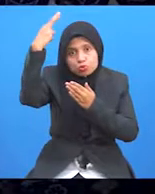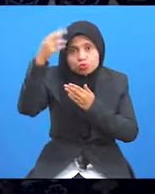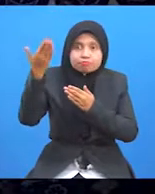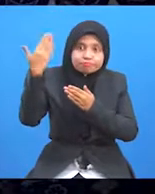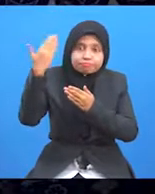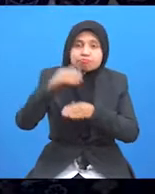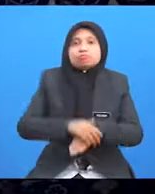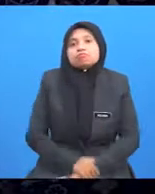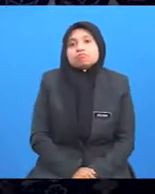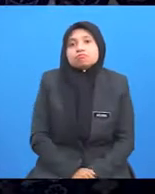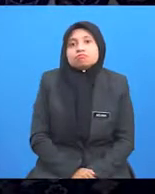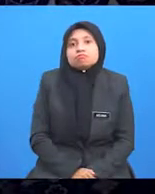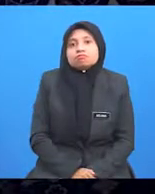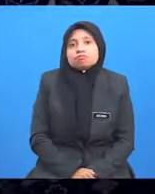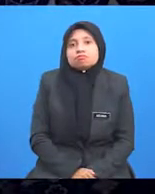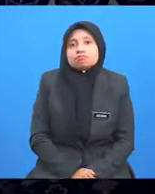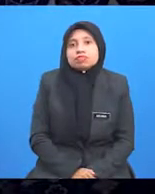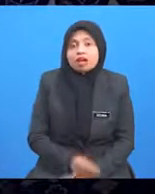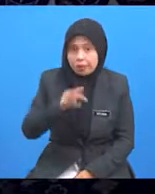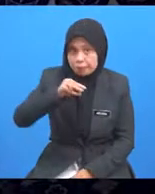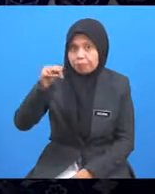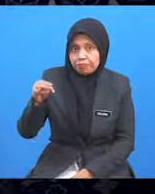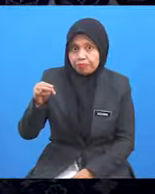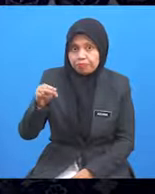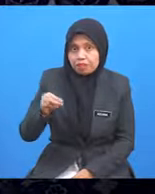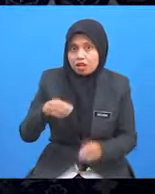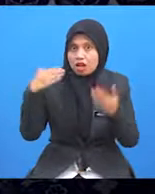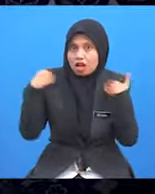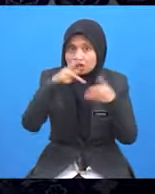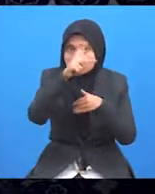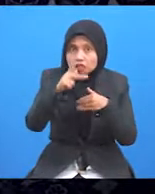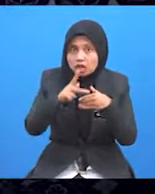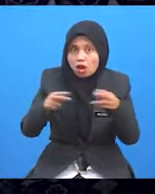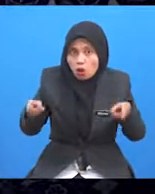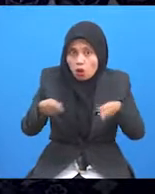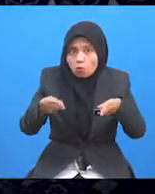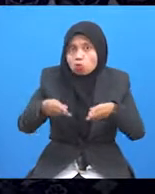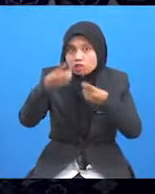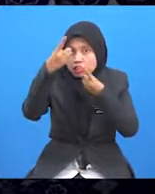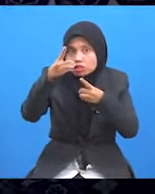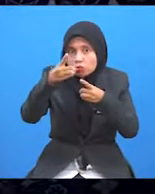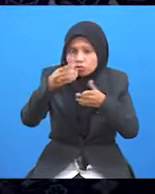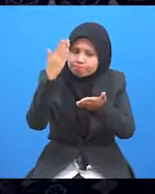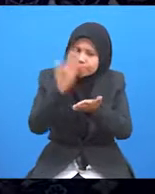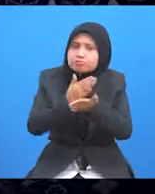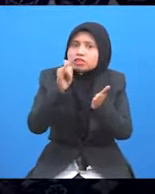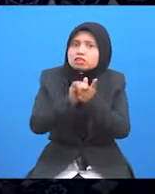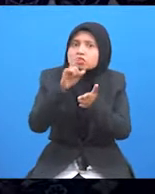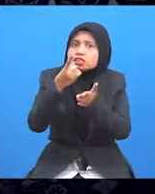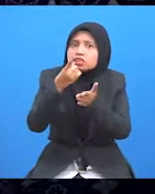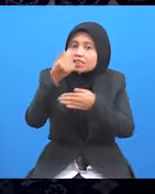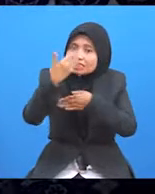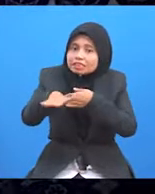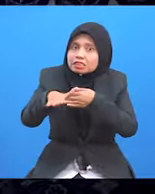Murid-murid, adakah usaha dakwah berhenti begitu sahaja selepas kewafatan Rasul terakhir iaitu